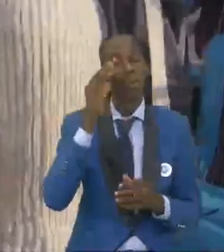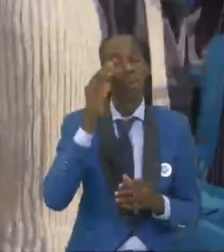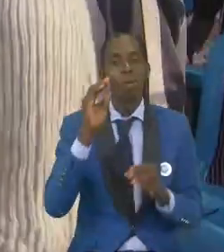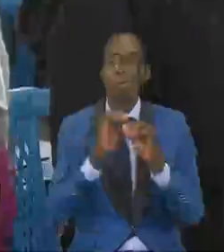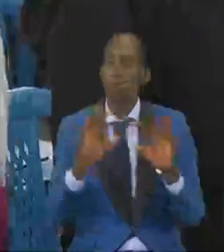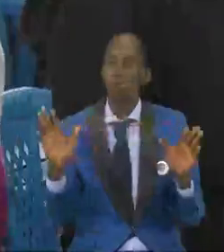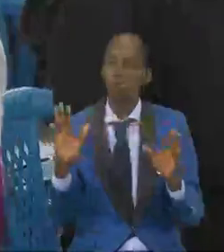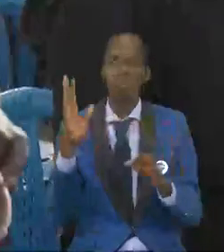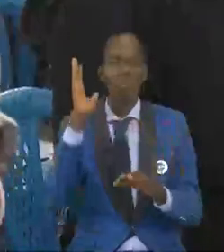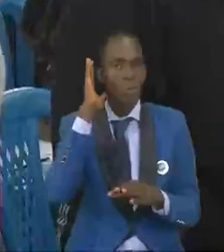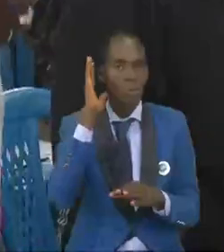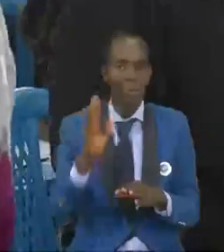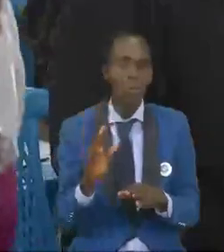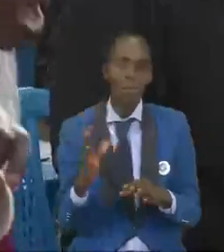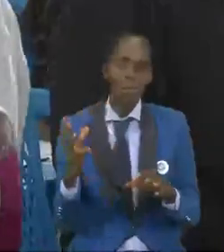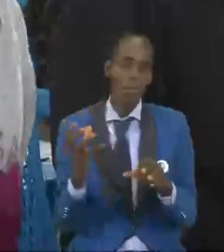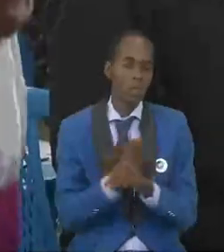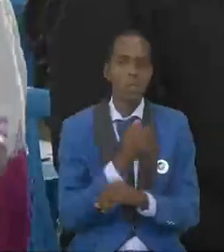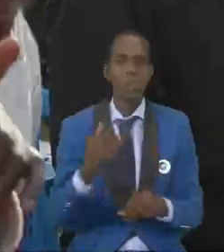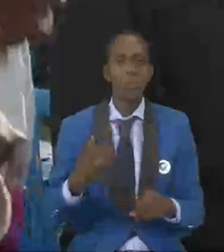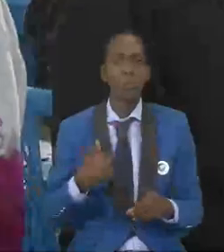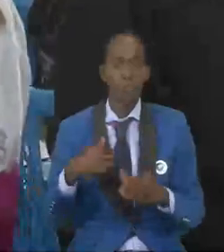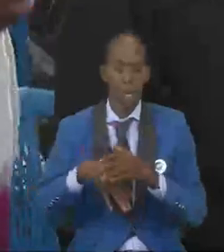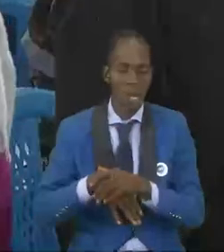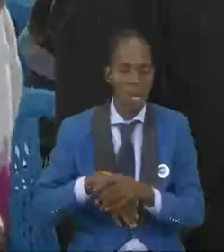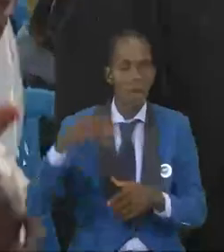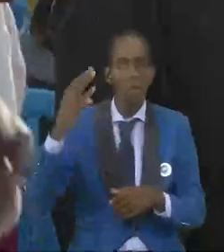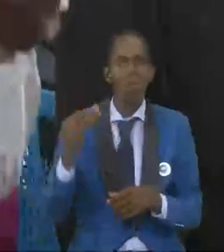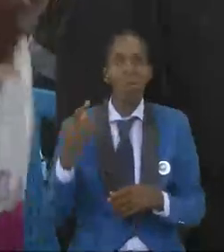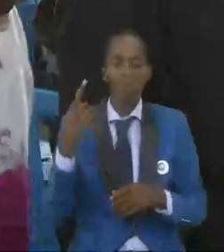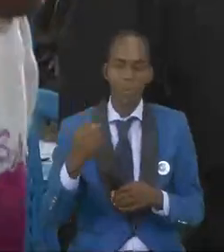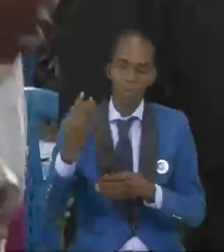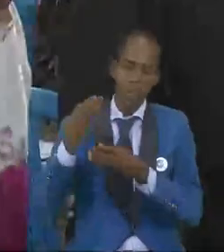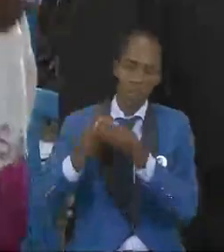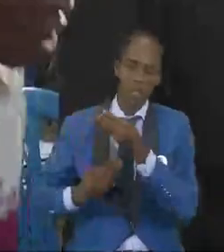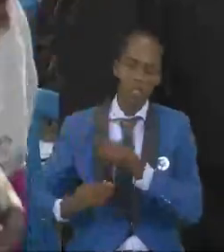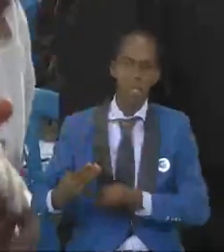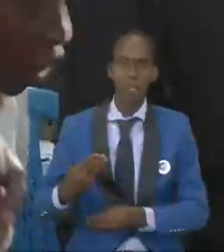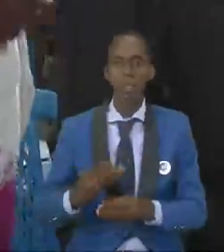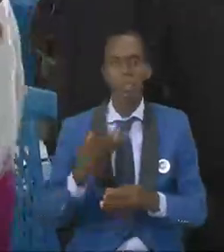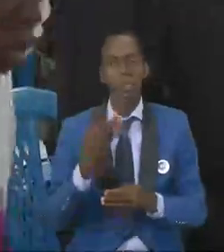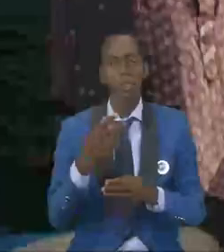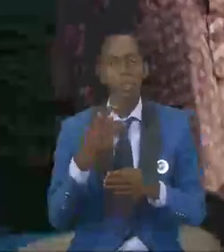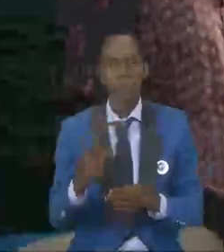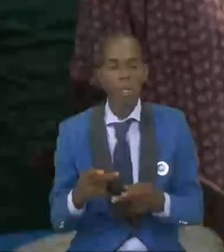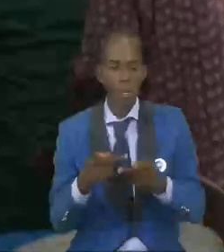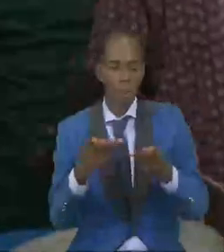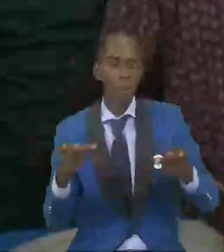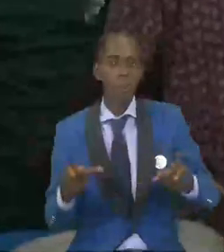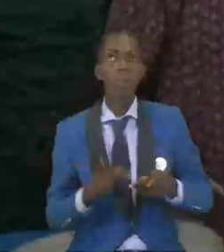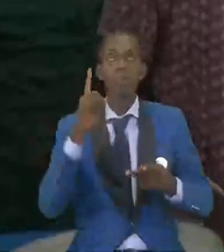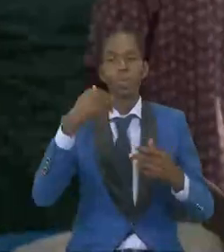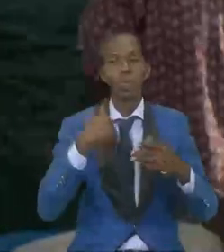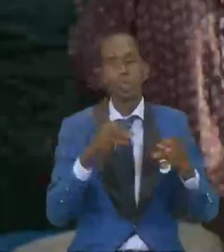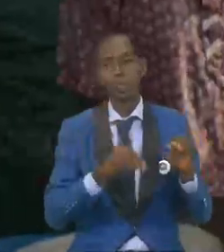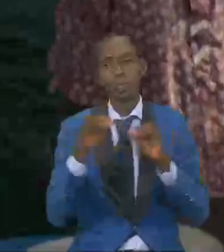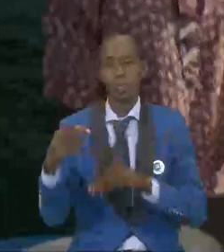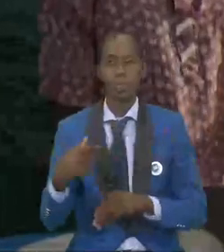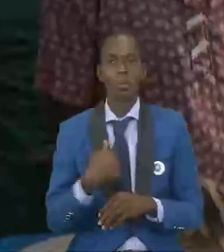je sais que tu es à moi je sais rien ne me chassera de